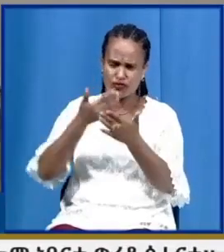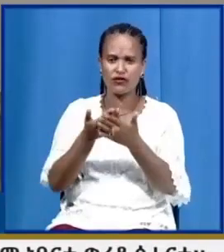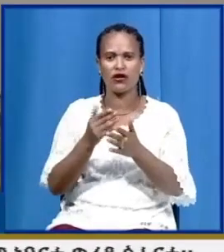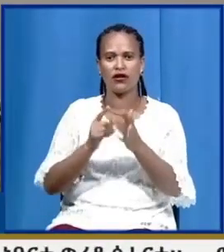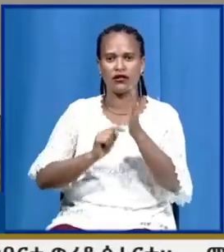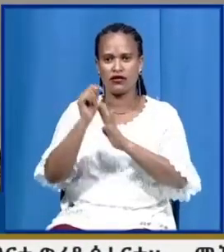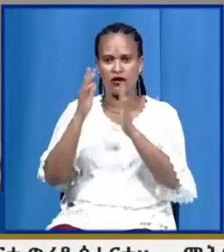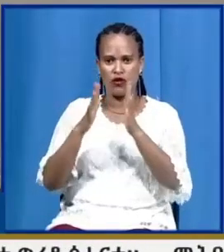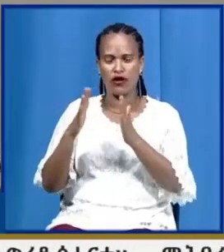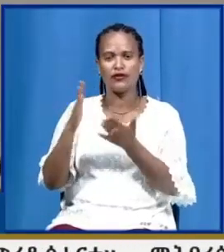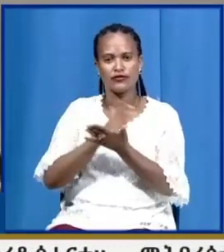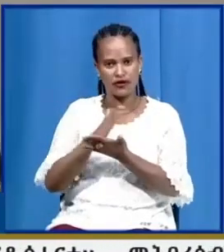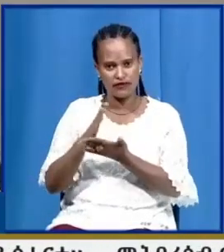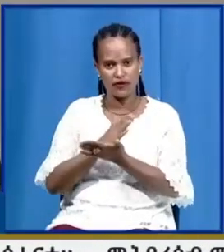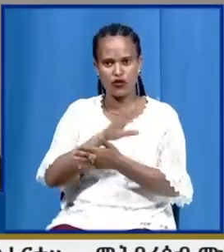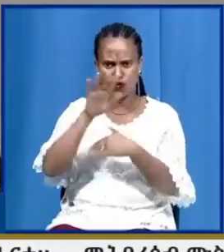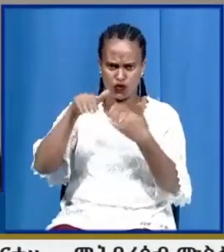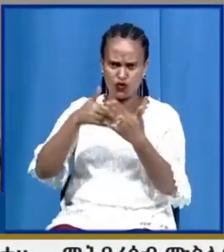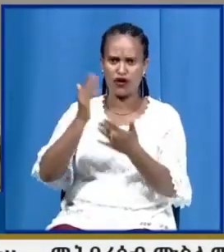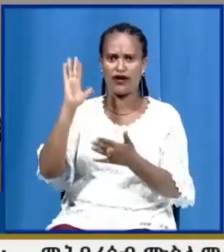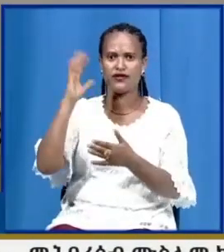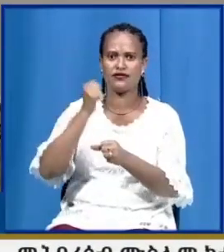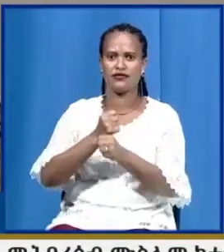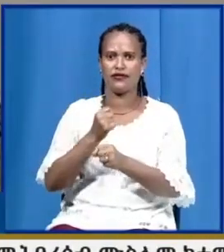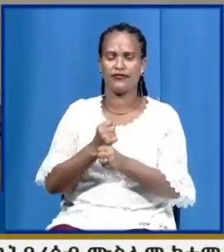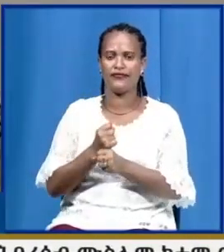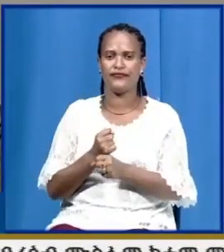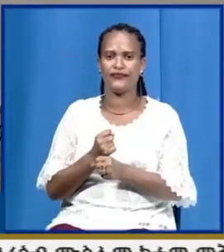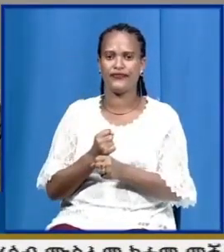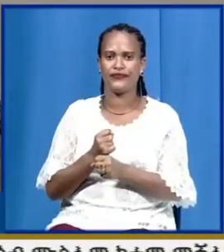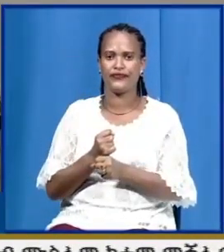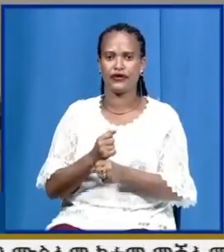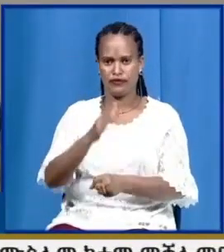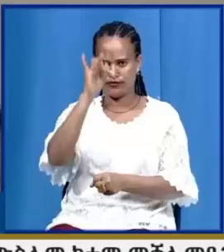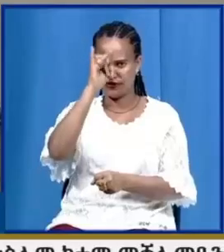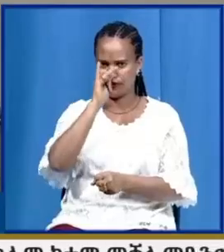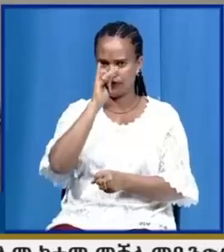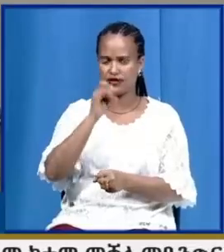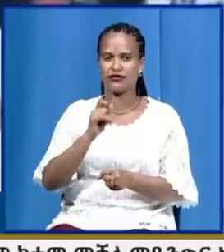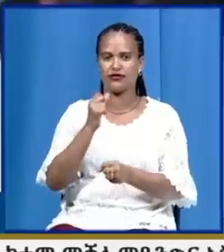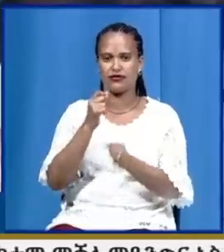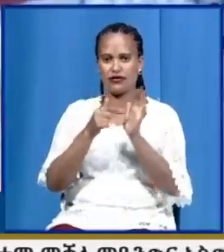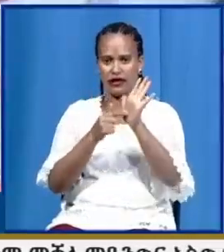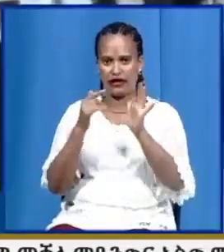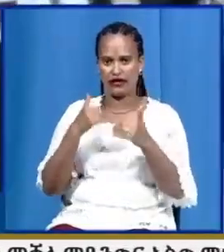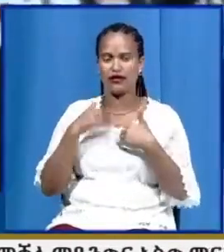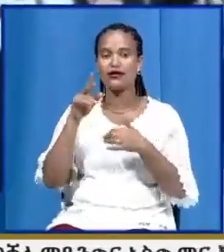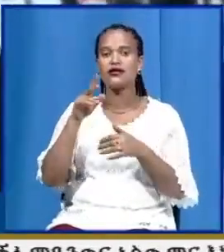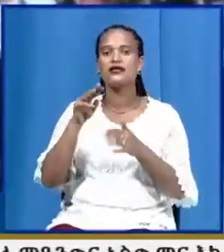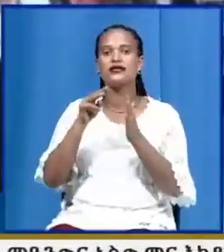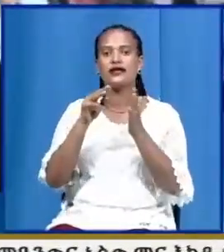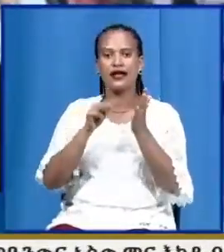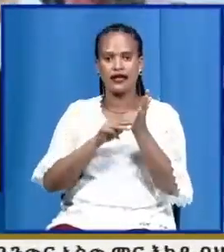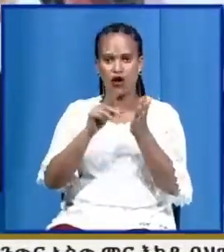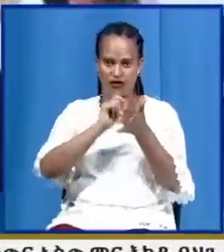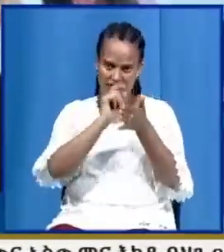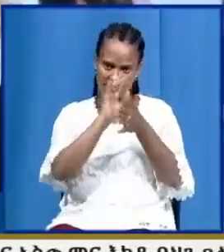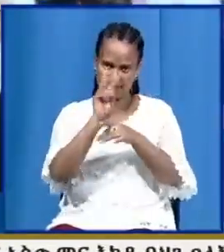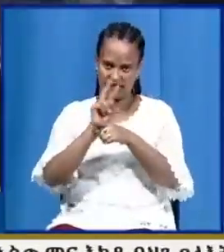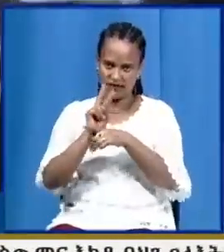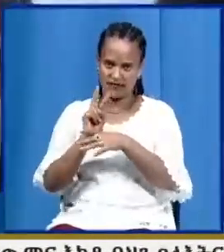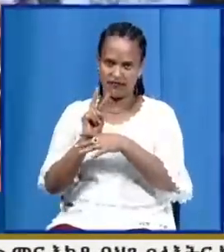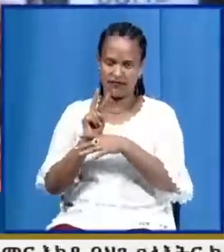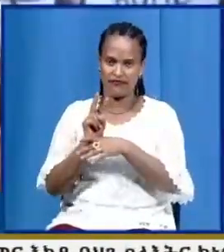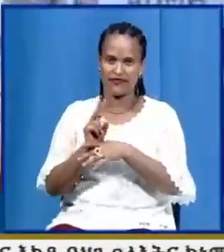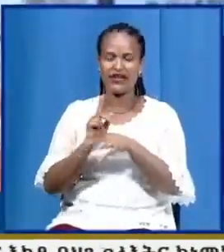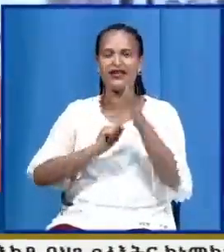የለ ኣብ ዝተዋፈርናሉ ኩሉ ዓይነት ስራሕ ትጅግንነት ክነርኢ ንኽእል ኣለና። እቲ ሰነዳዊ ፊልም ትጅሳይድ ማለት